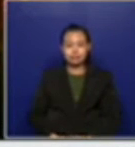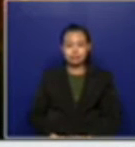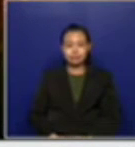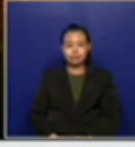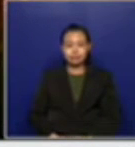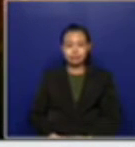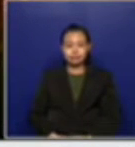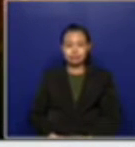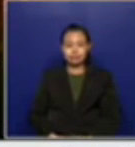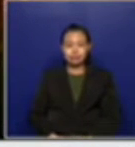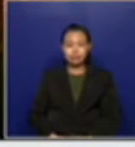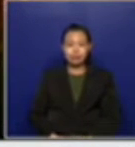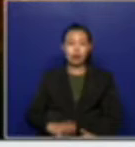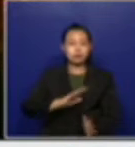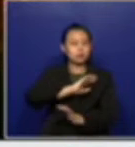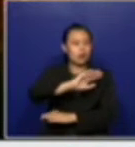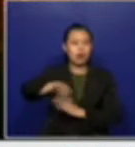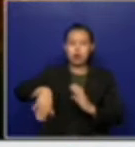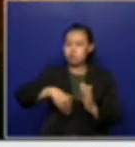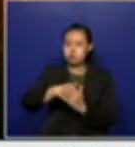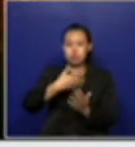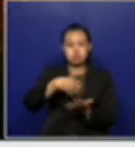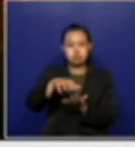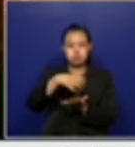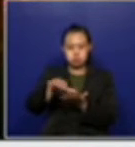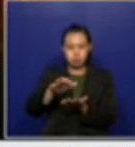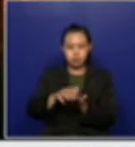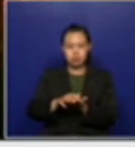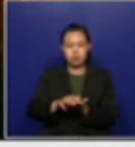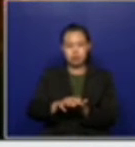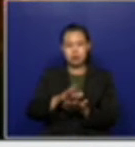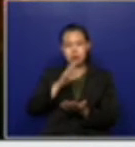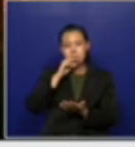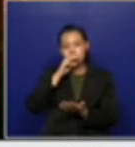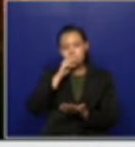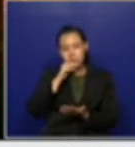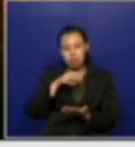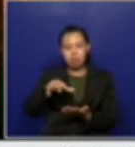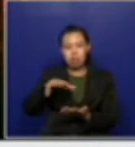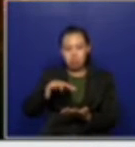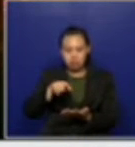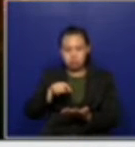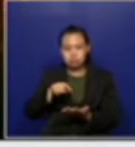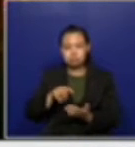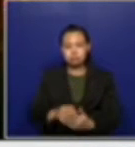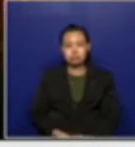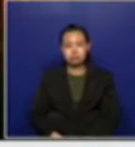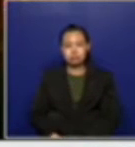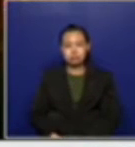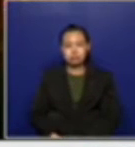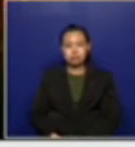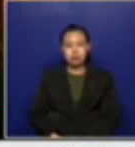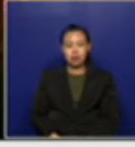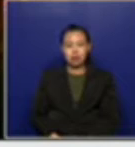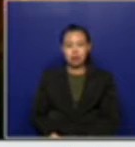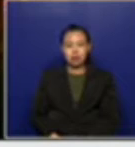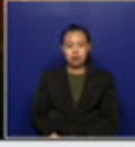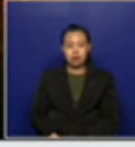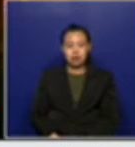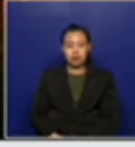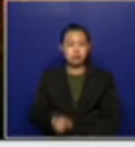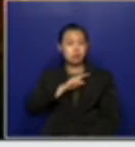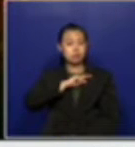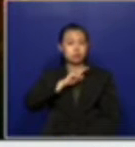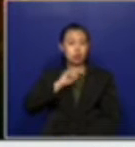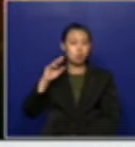สิ่งที่กล่าวมานั้นนะครับเป็นเพียงลมปากเพื่อให้ดูดีเพื่อให้ได้อยู่มาในอำนาจที่